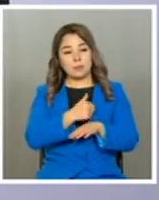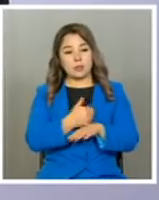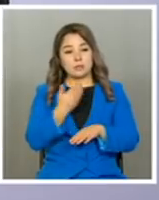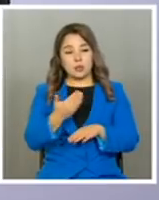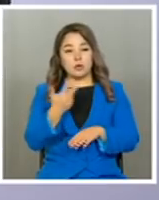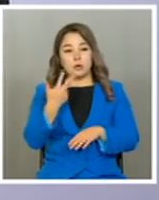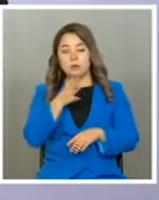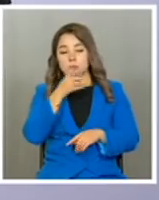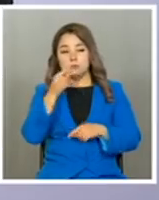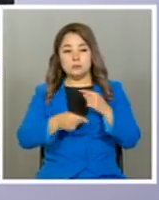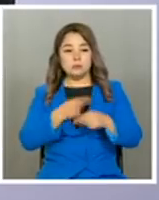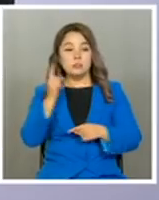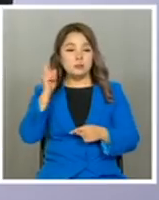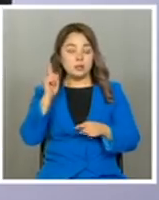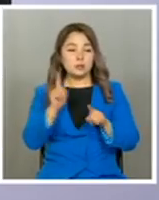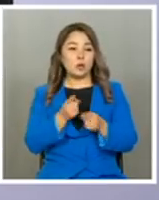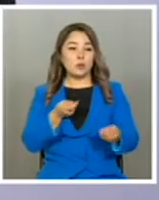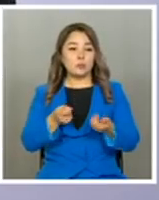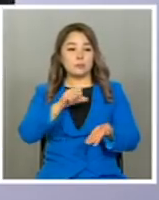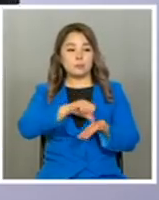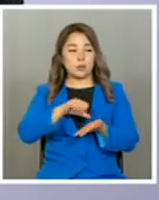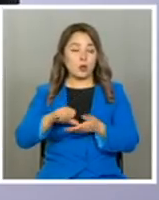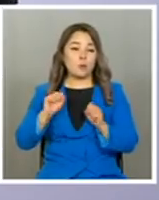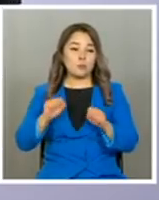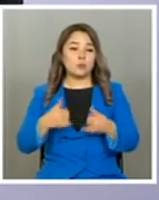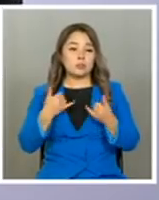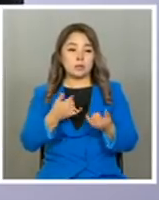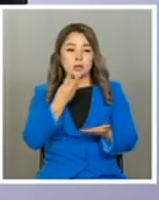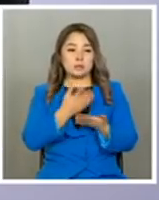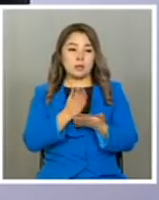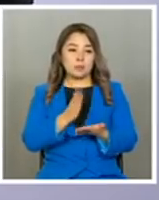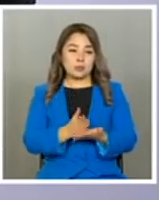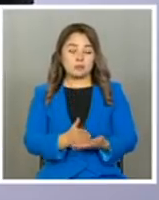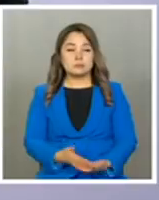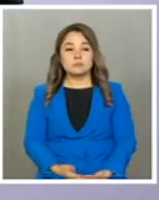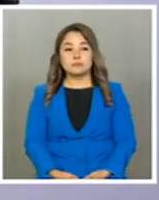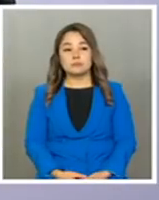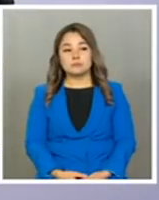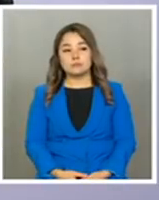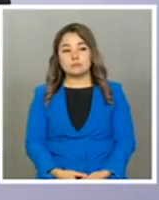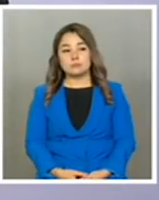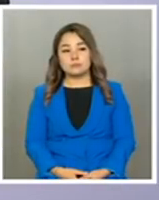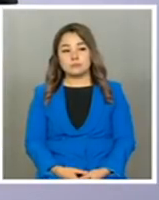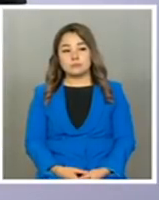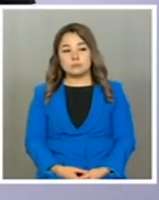ғасырдан астам билік етуіне мүмкіндік жасады.